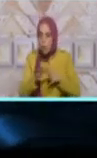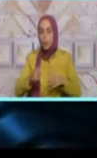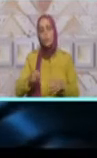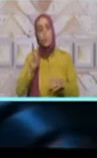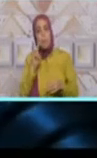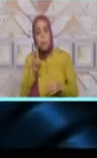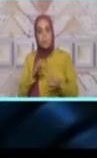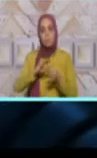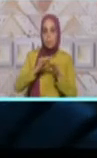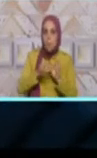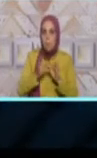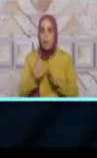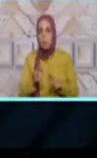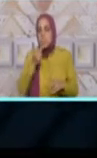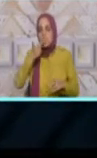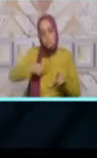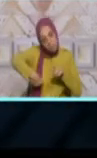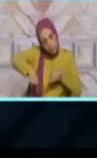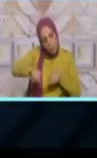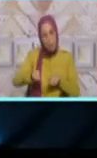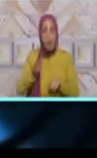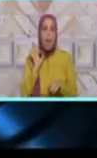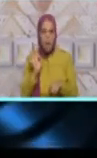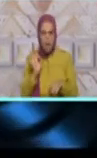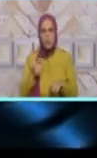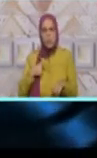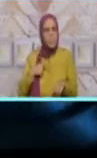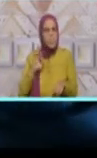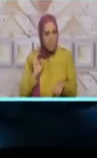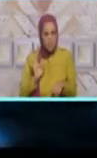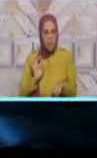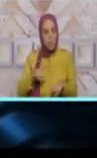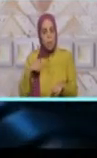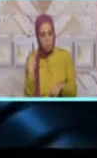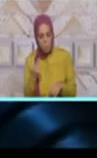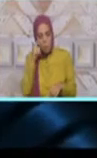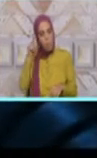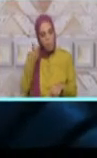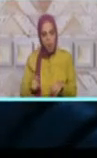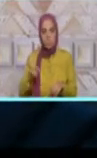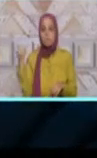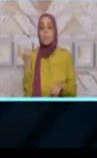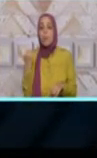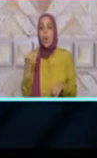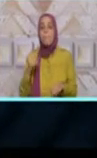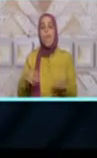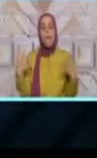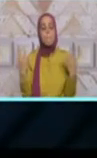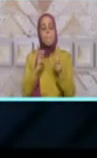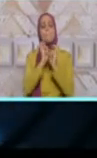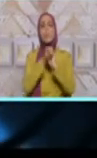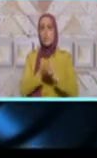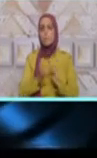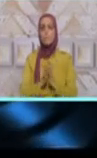المليارات لسنوات طويله. واظن انه واحد من اهم، احنا عندنا مشروعات ضخمه